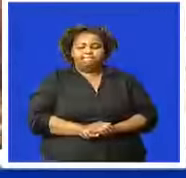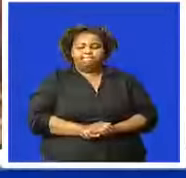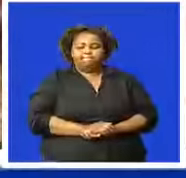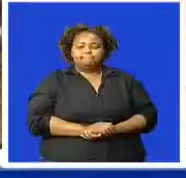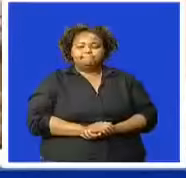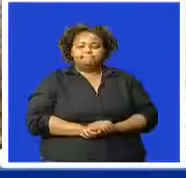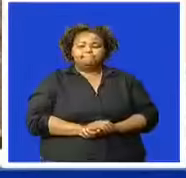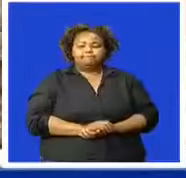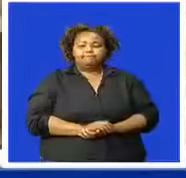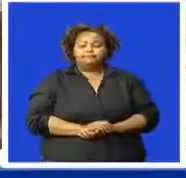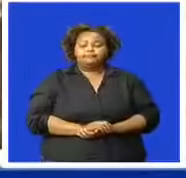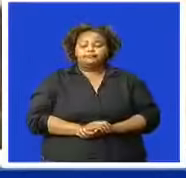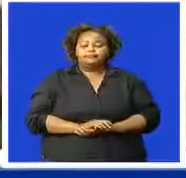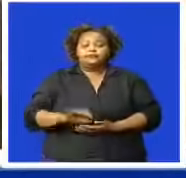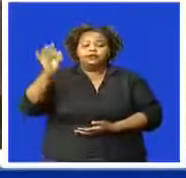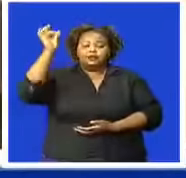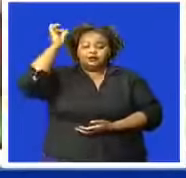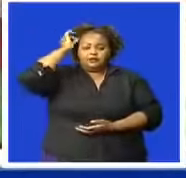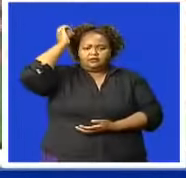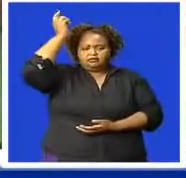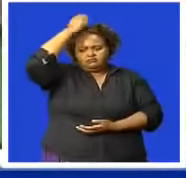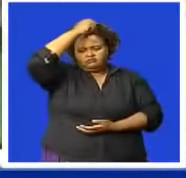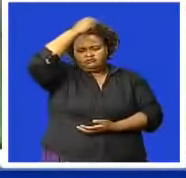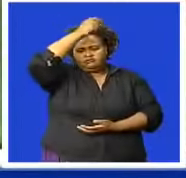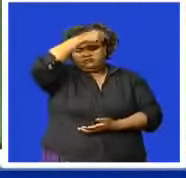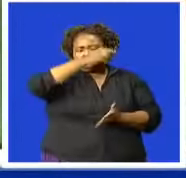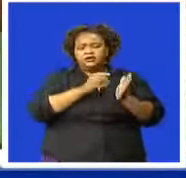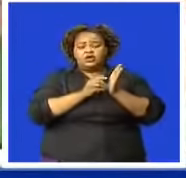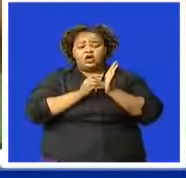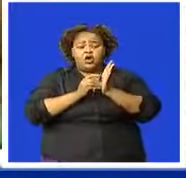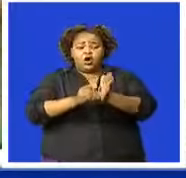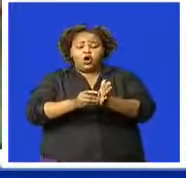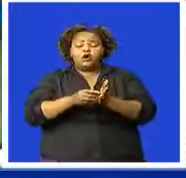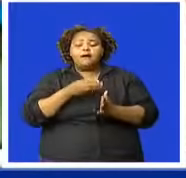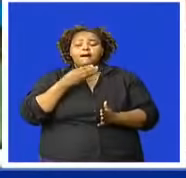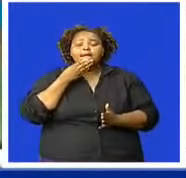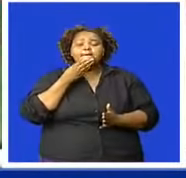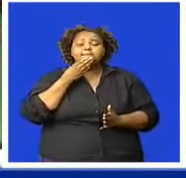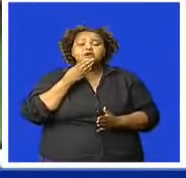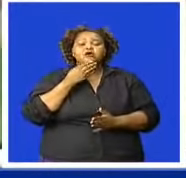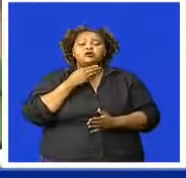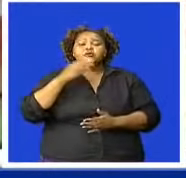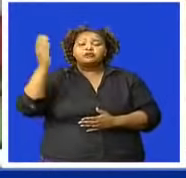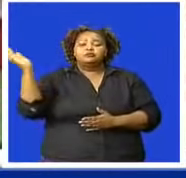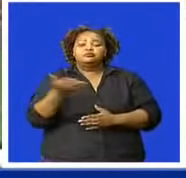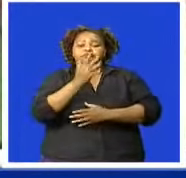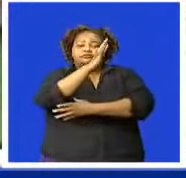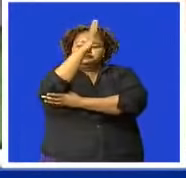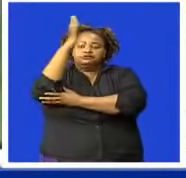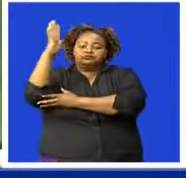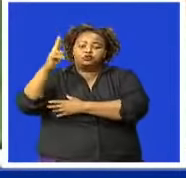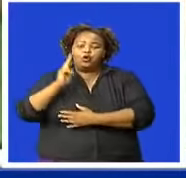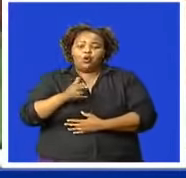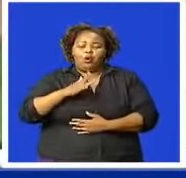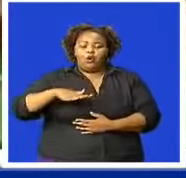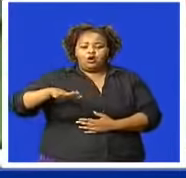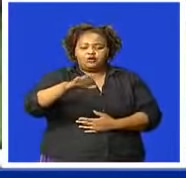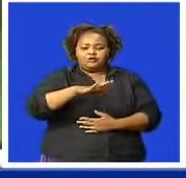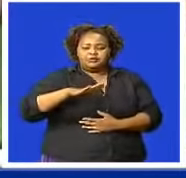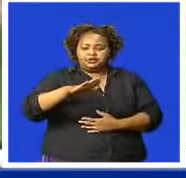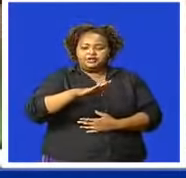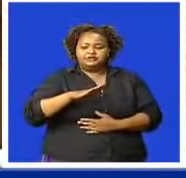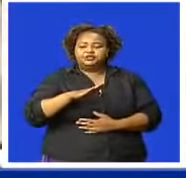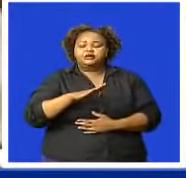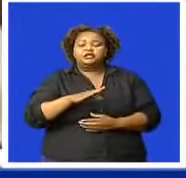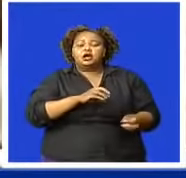Silo inkosi Mswati wesithathu sesikhiphe libutho lengatsha lesifundza sakahoho ukuthi lilibhekise esigodlweni